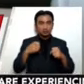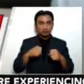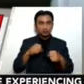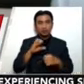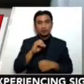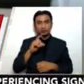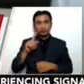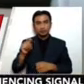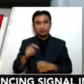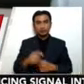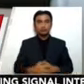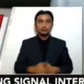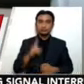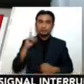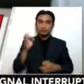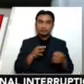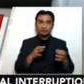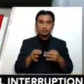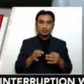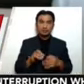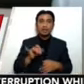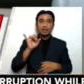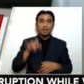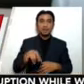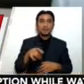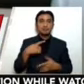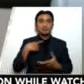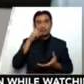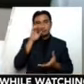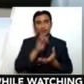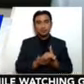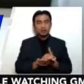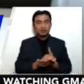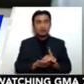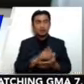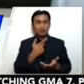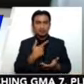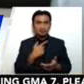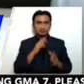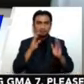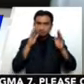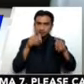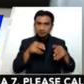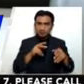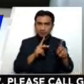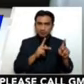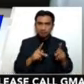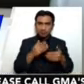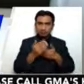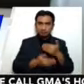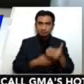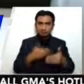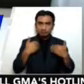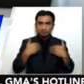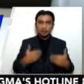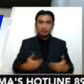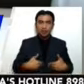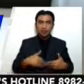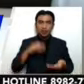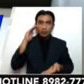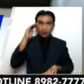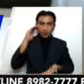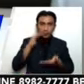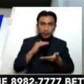having that um part of the plan nababawasan po Iyung stress nung atleta and